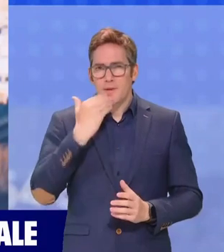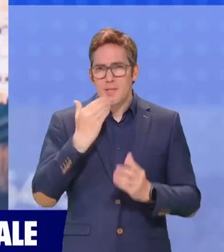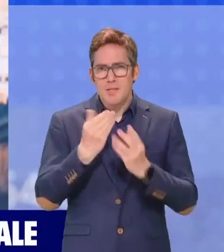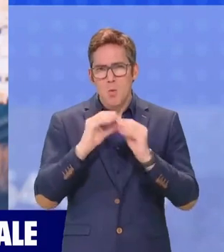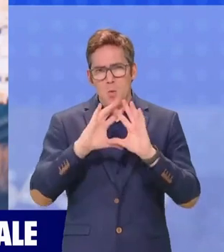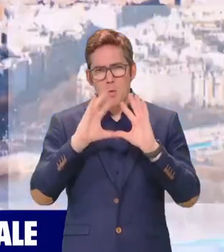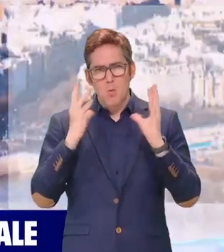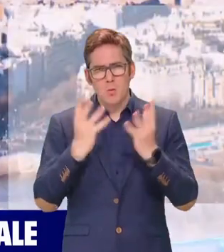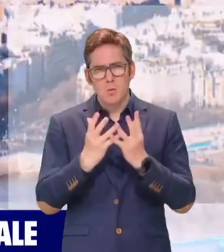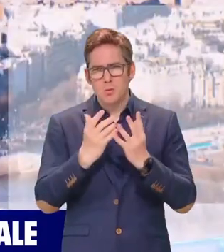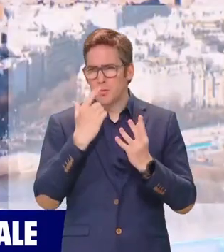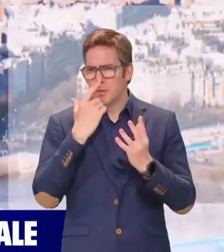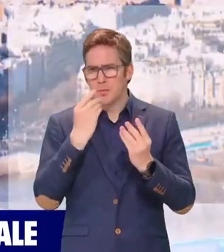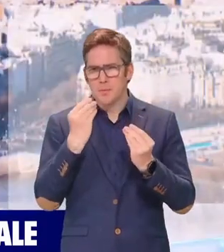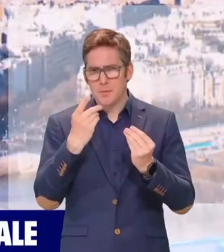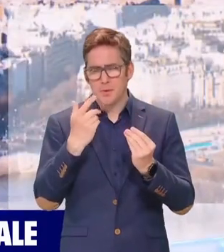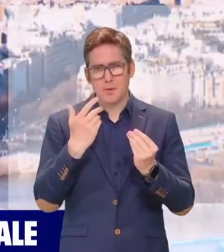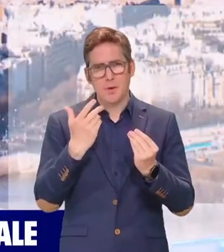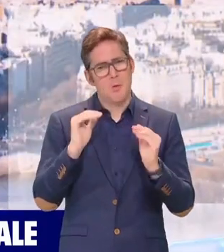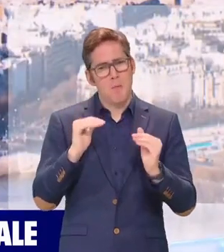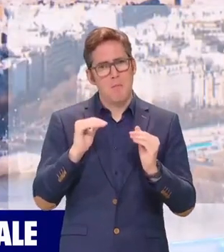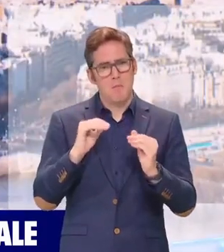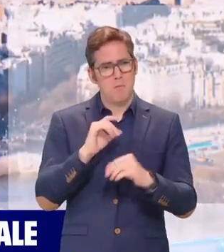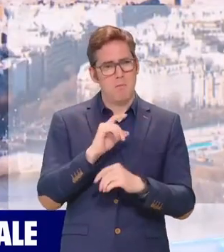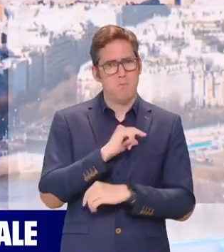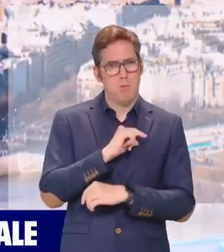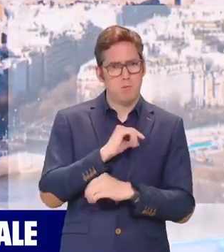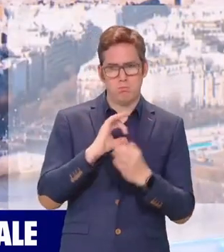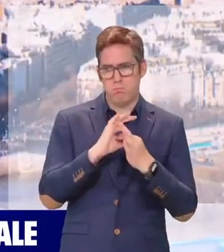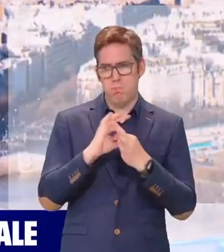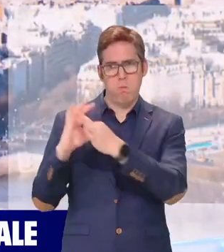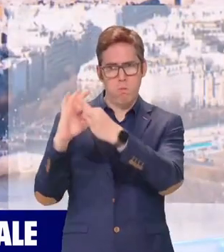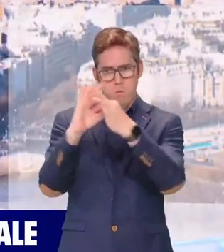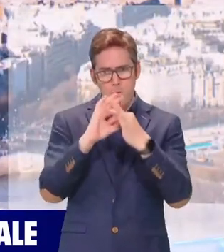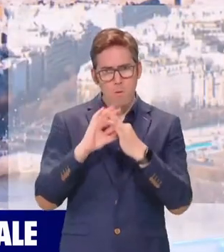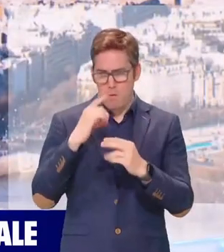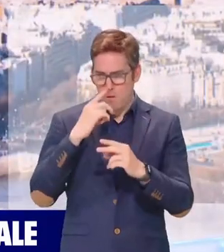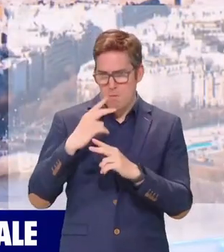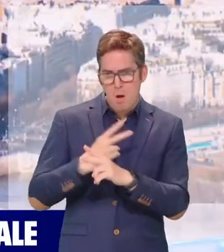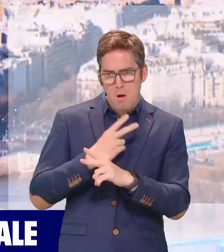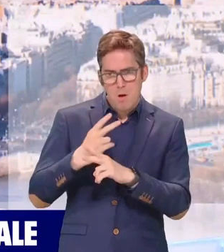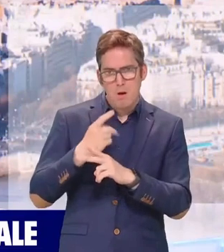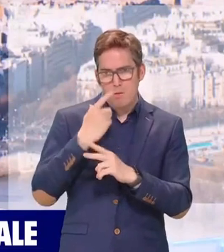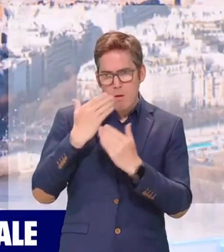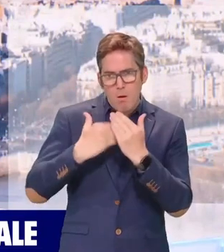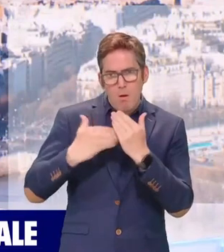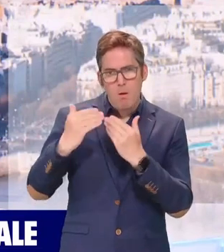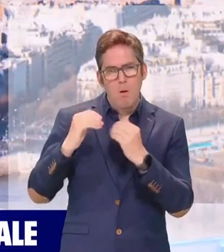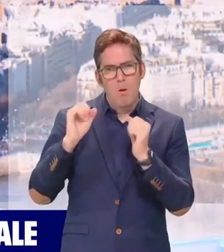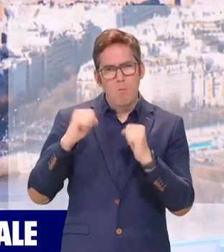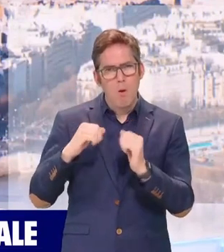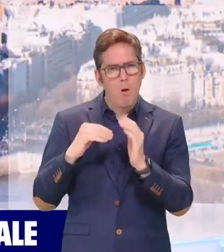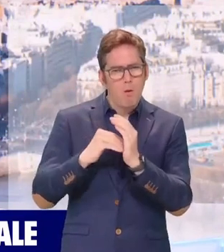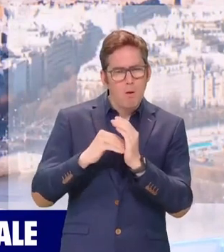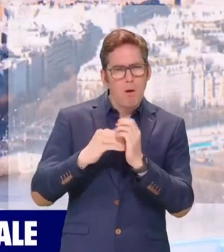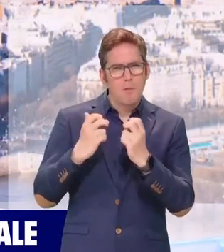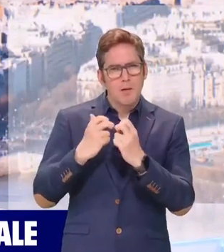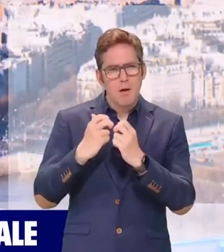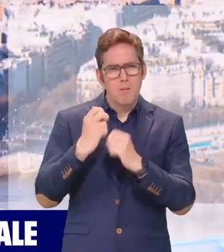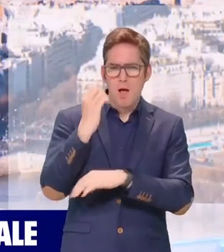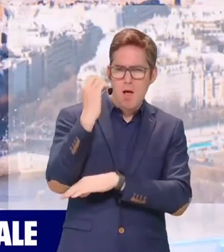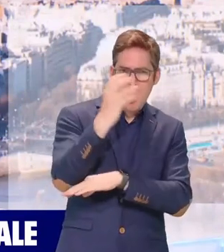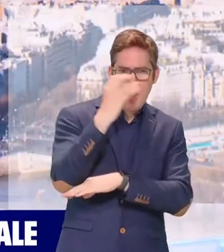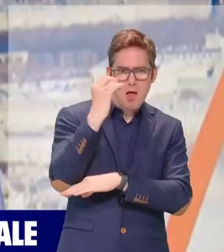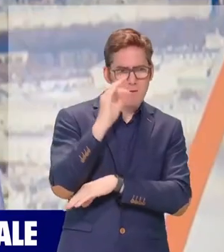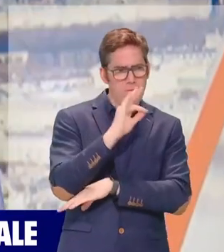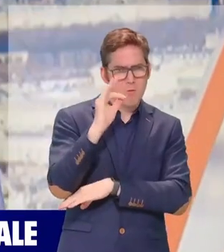parce qu'il y a quelque chose on a vu que la collaboration avait bien fonctionné c'est quelque chose qui pourrait faire que ça fonctionne encore mieux on parlait de généraliser par l'ampleur d'enlèvement